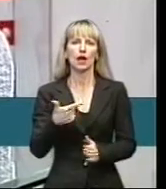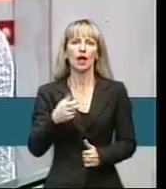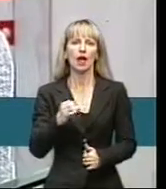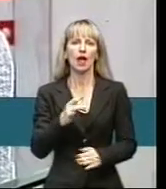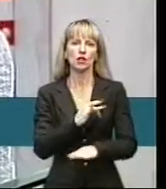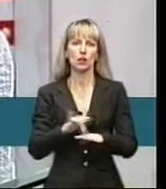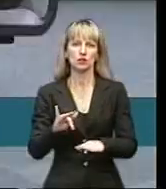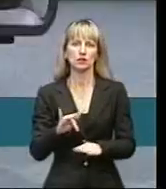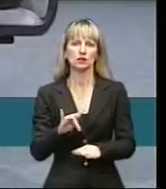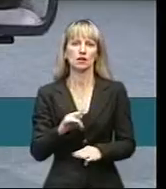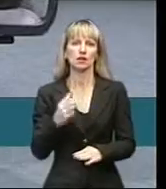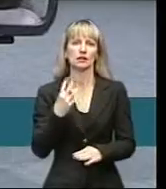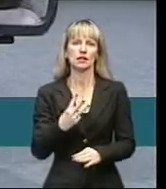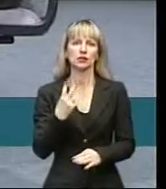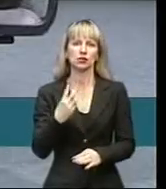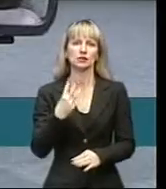років. Події